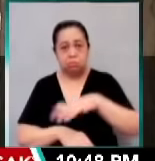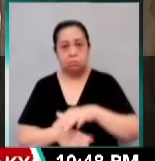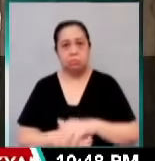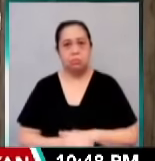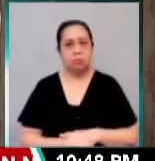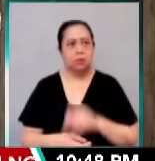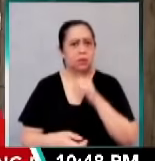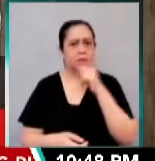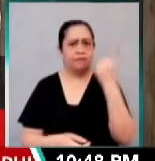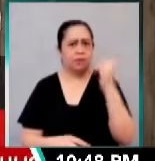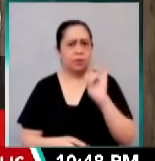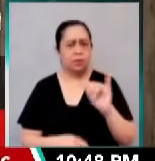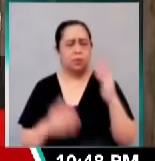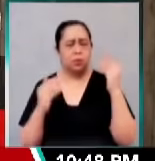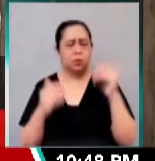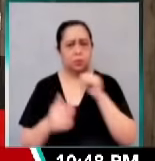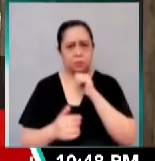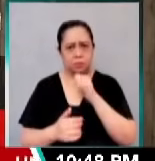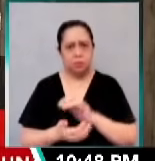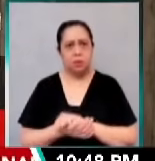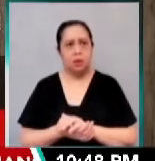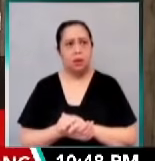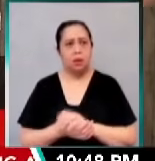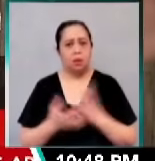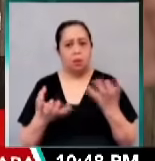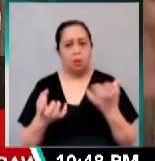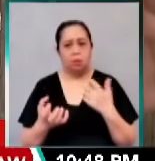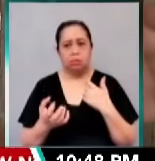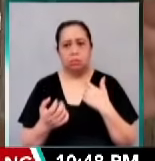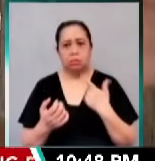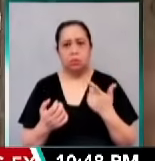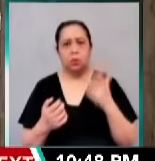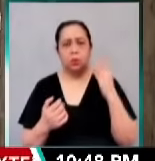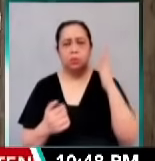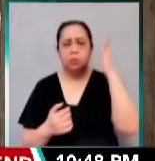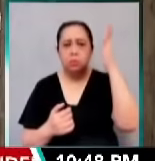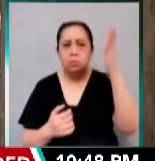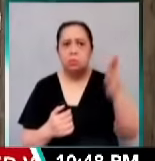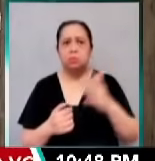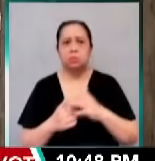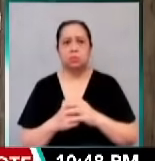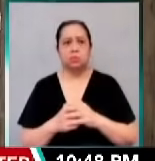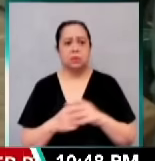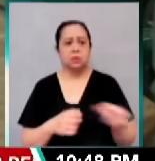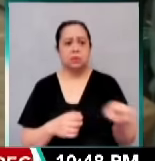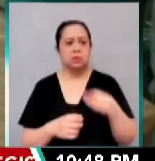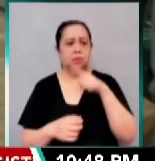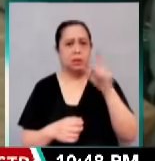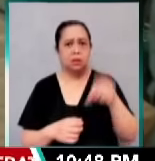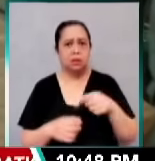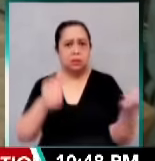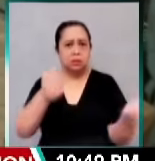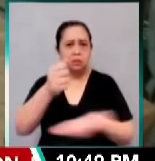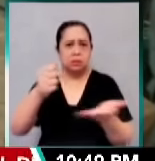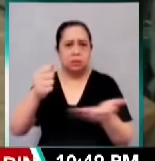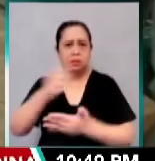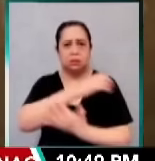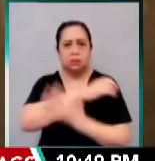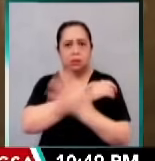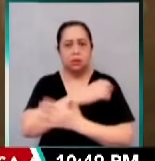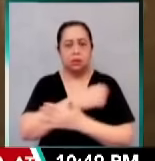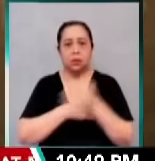sana na gusto ko na dumating yung araw na hindi na kayo magagapas. Tuwing magbabalik